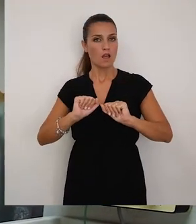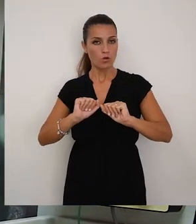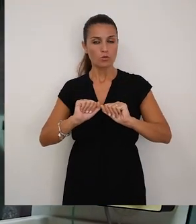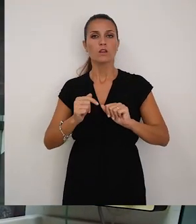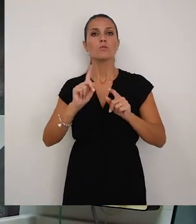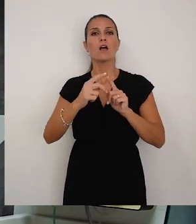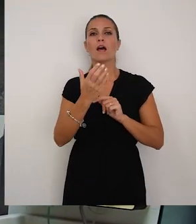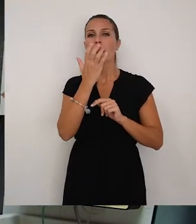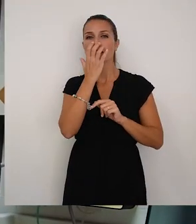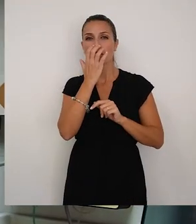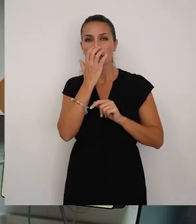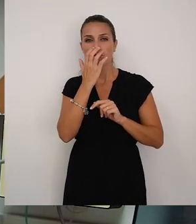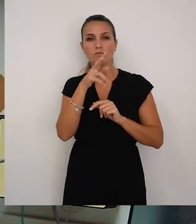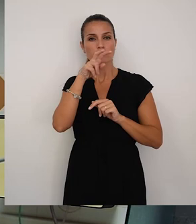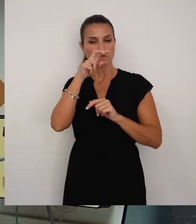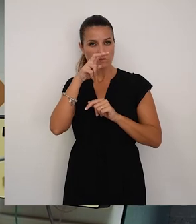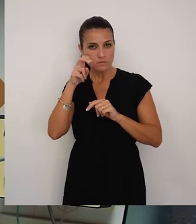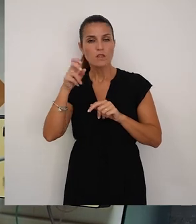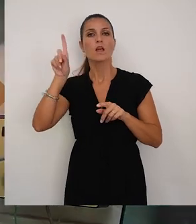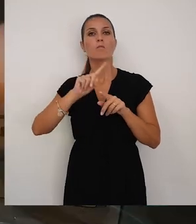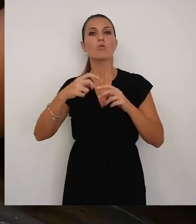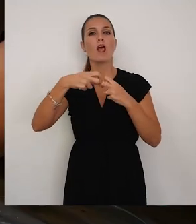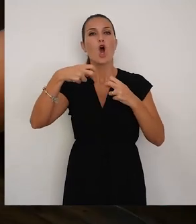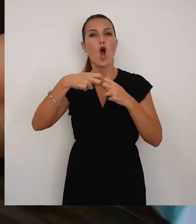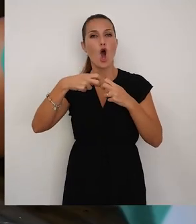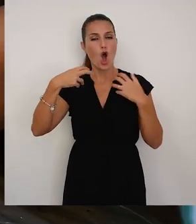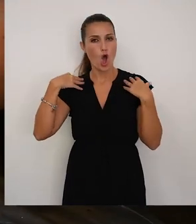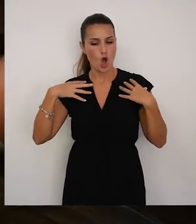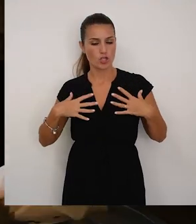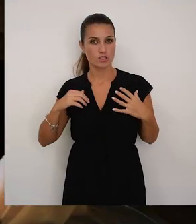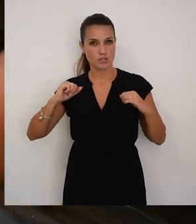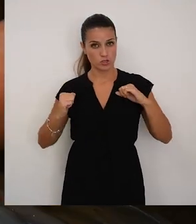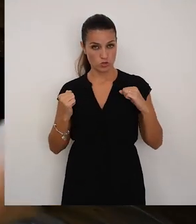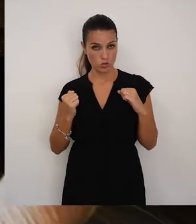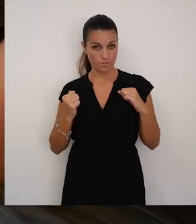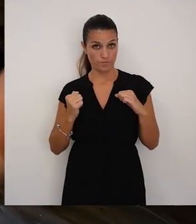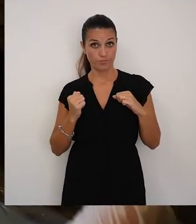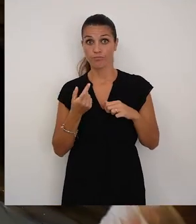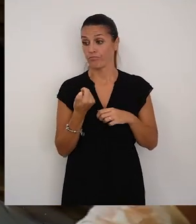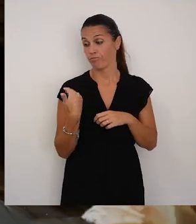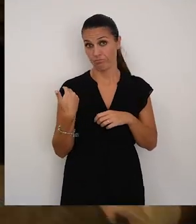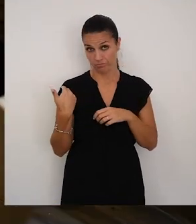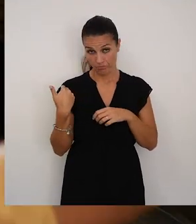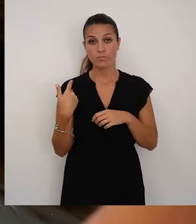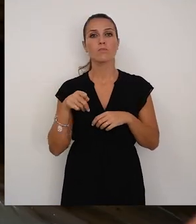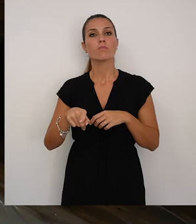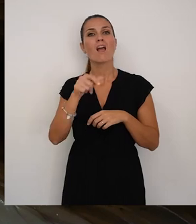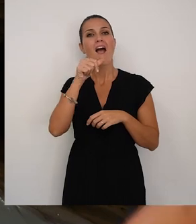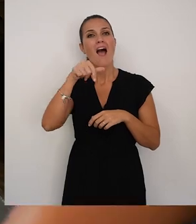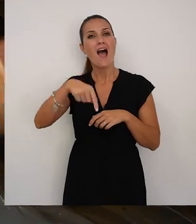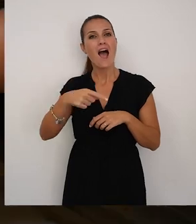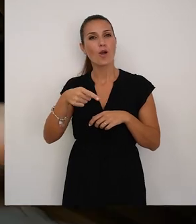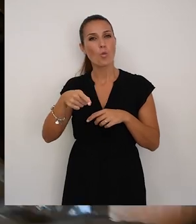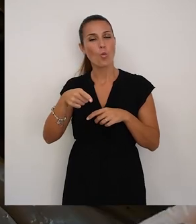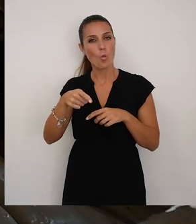carico dell'apparato respiratorio e di quello osteoarticolare. Di recente le acque termali sono impiegate